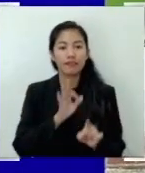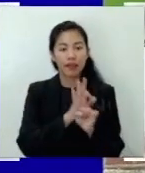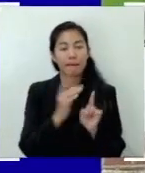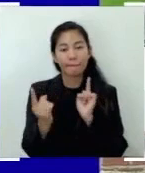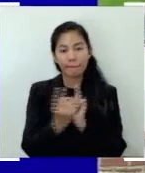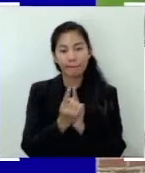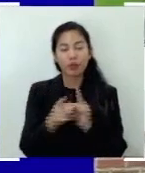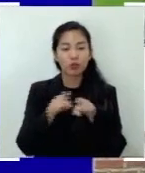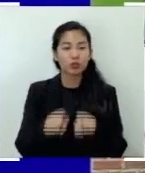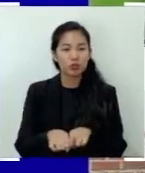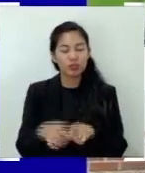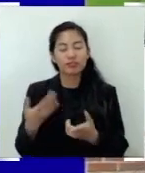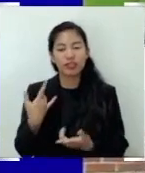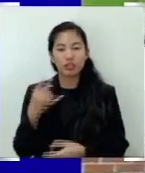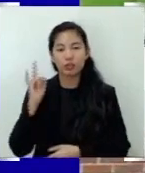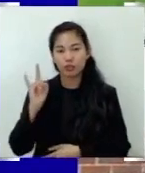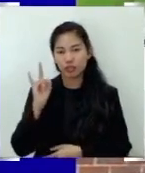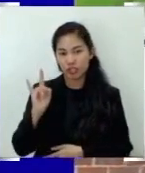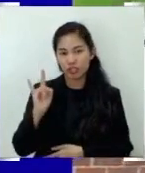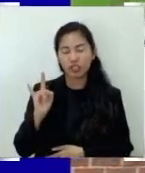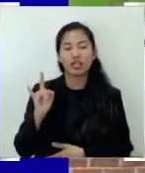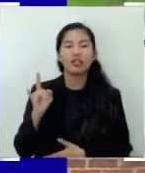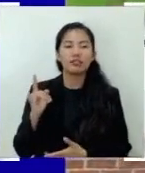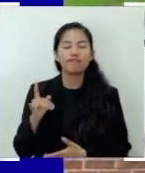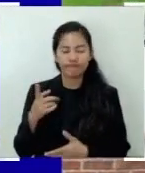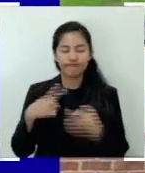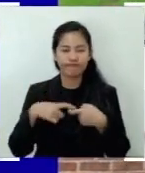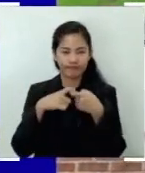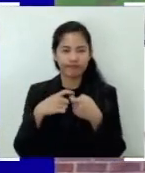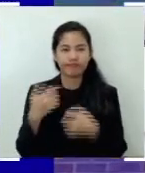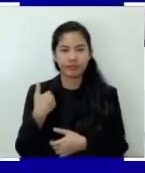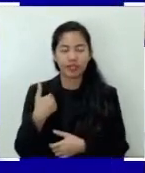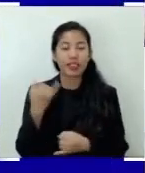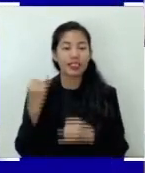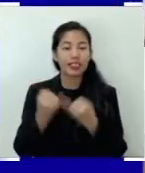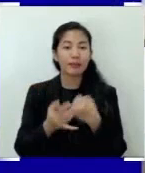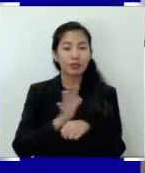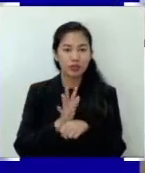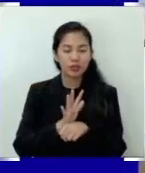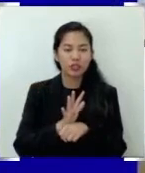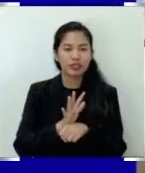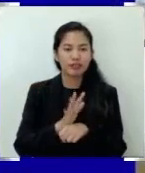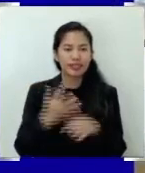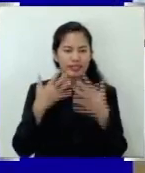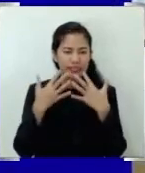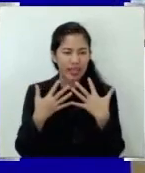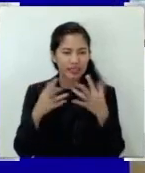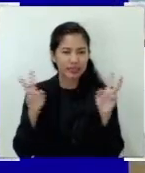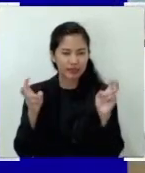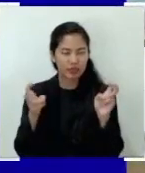endorsement. Magiging huling appearance niya muna ang upcoming film debut niyang Sad Tropics at scheduled promos ng